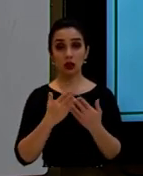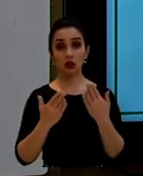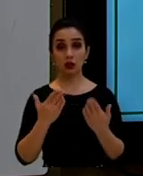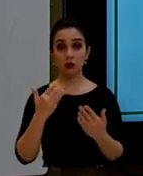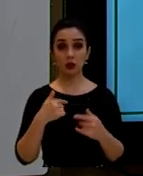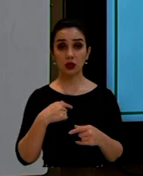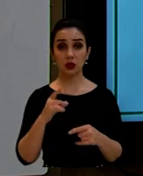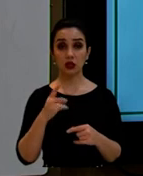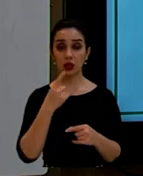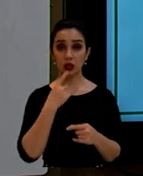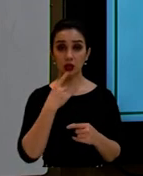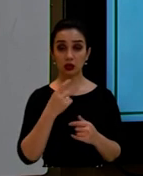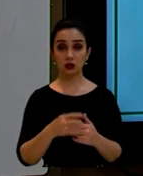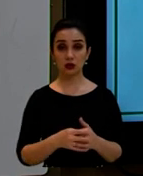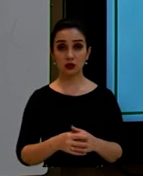мы говорим речь.